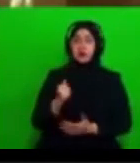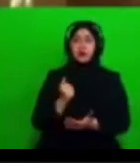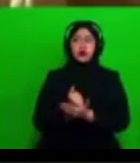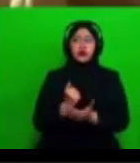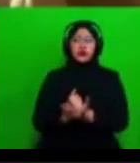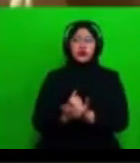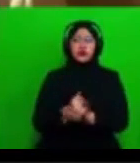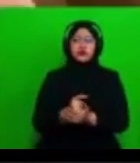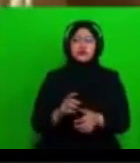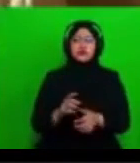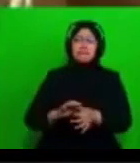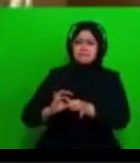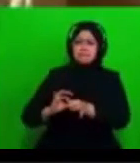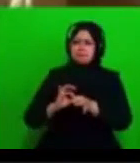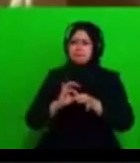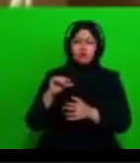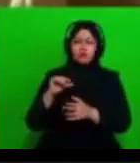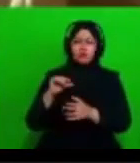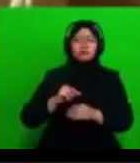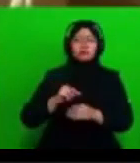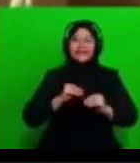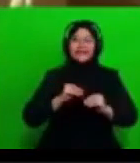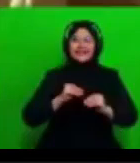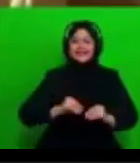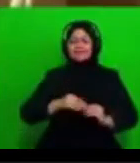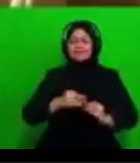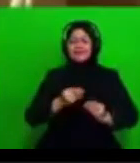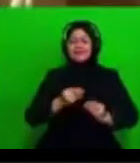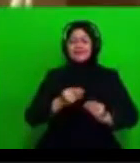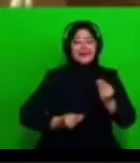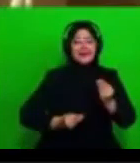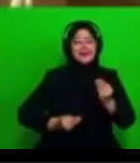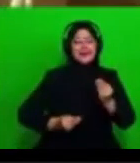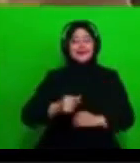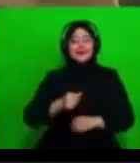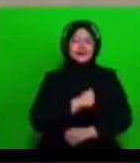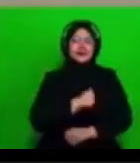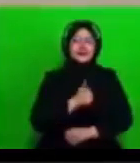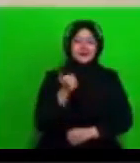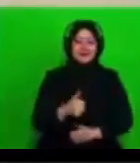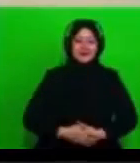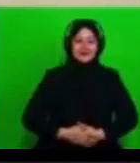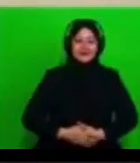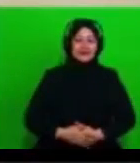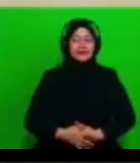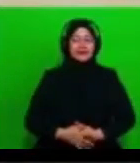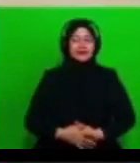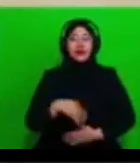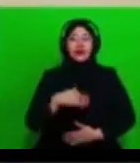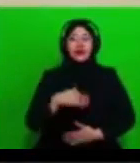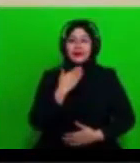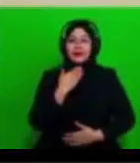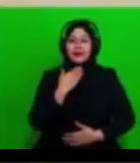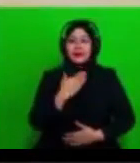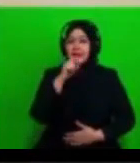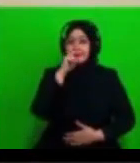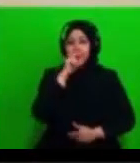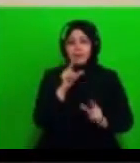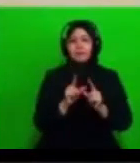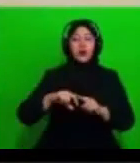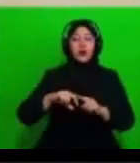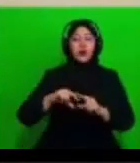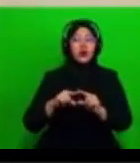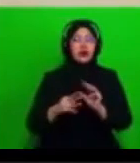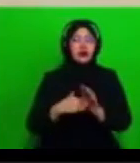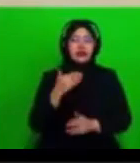tua benar-benar menjadi partner kita semua untuk mendidik anak-anak bangsa ini. Demikian, terima kasih. Baik, Kolika, terima kasih banyak dan semoga memang